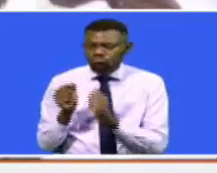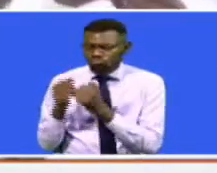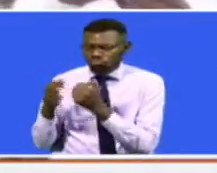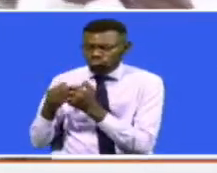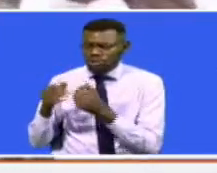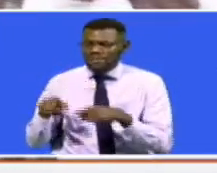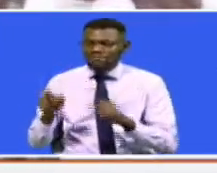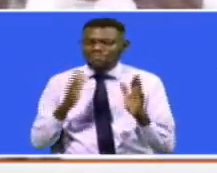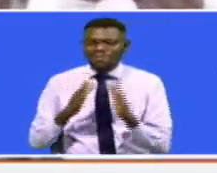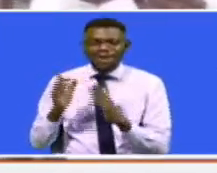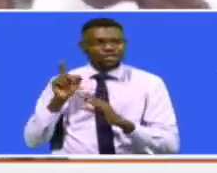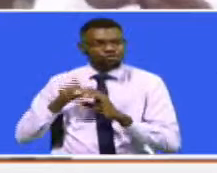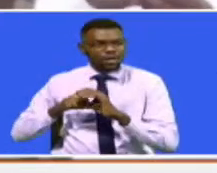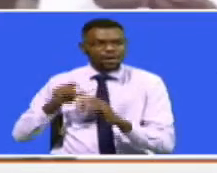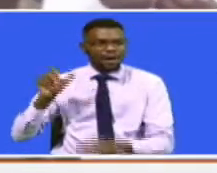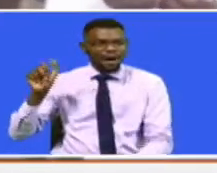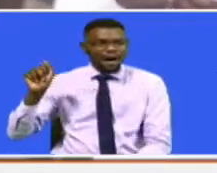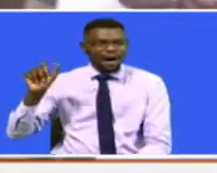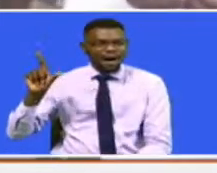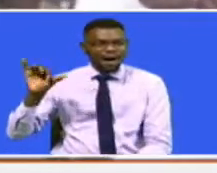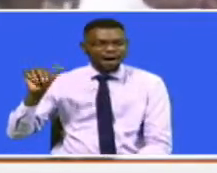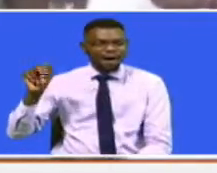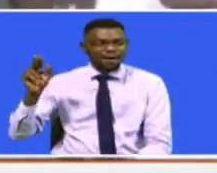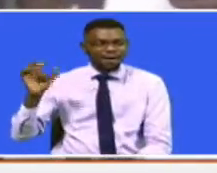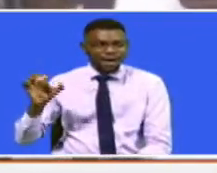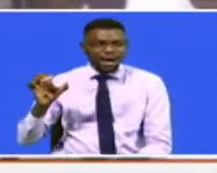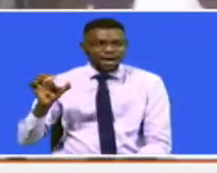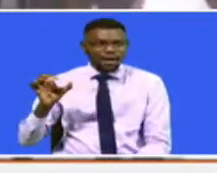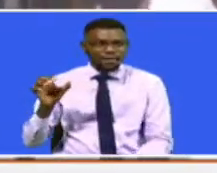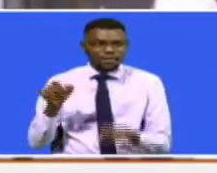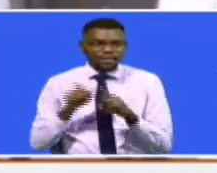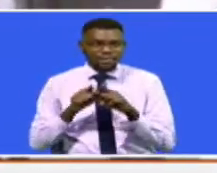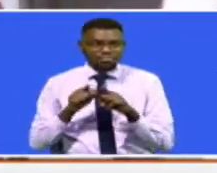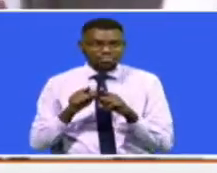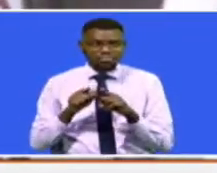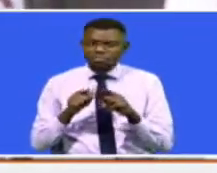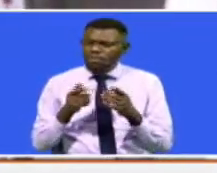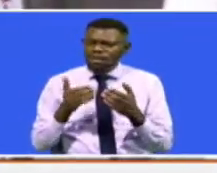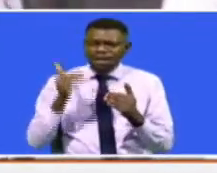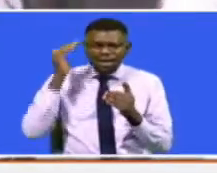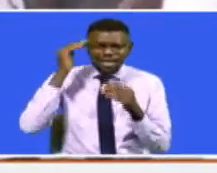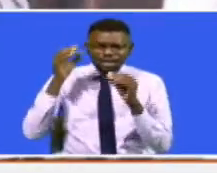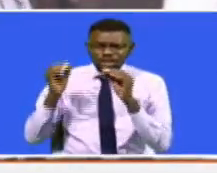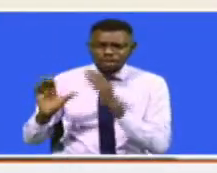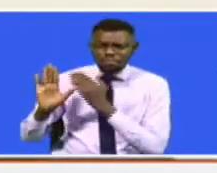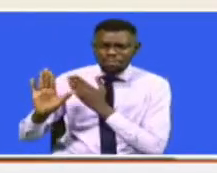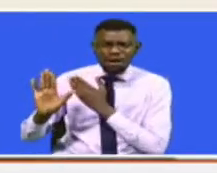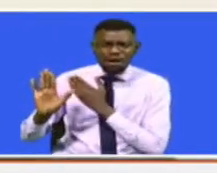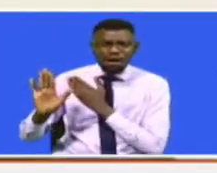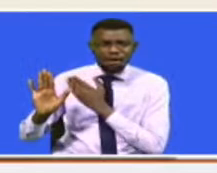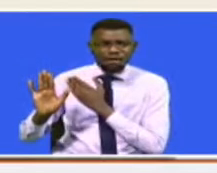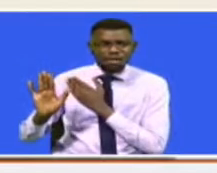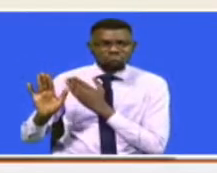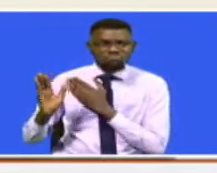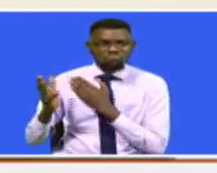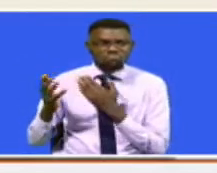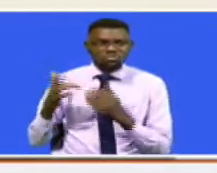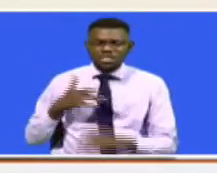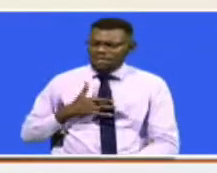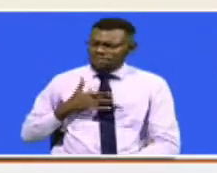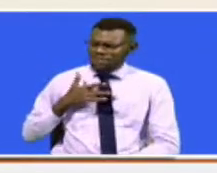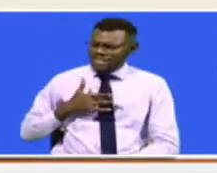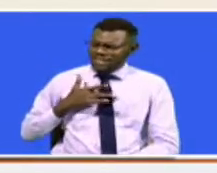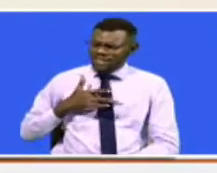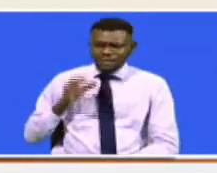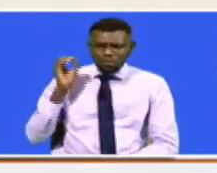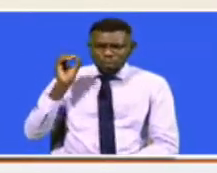shule ya Alliance. Mwalimu mkuu katika shule alikosomea Gilgil Hills Mwangi Kefas ameonekana kukatika kuwili kuhusiana